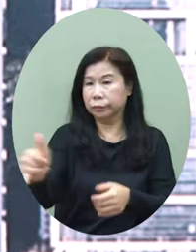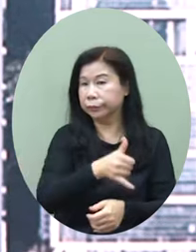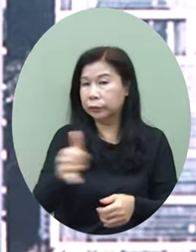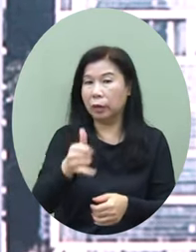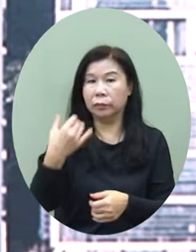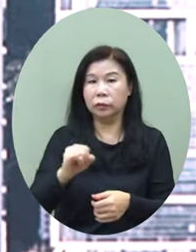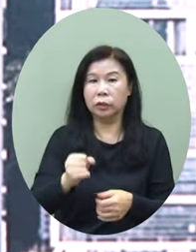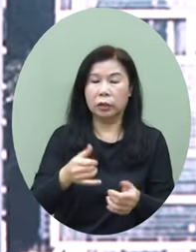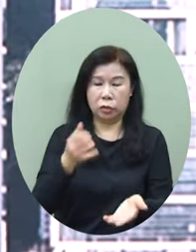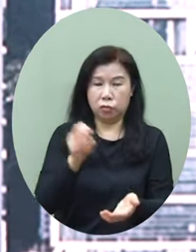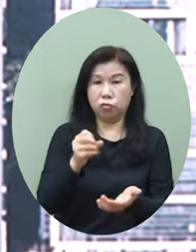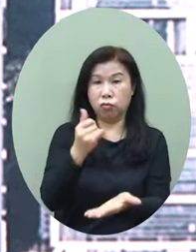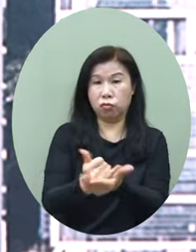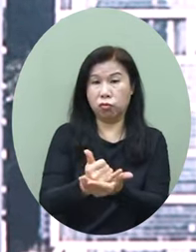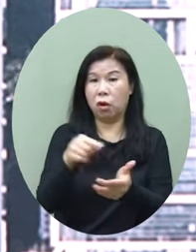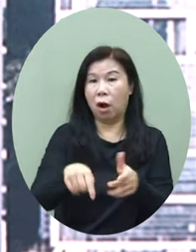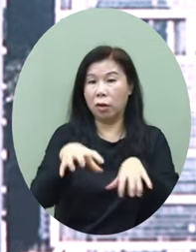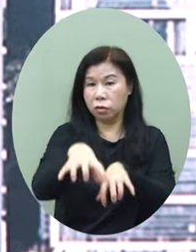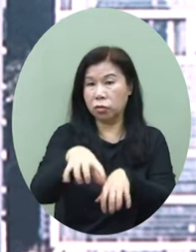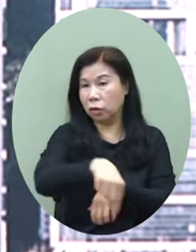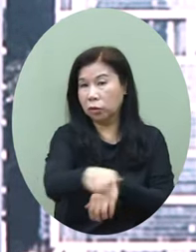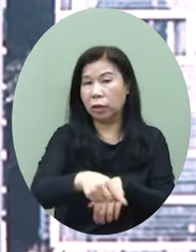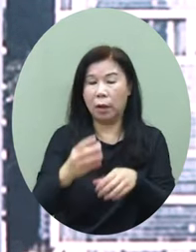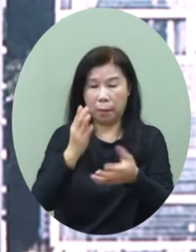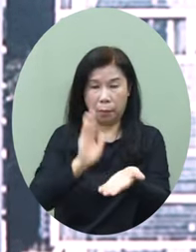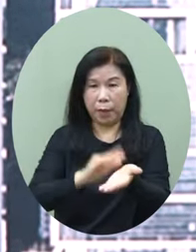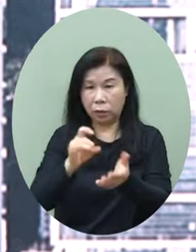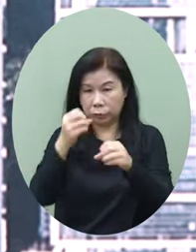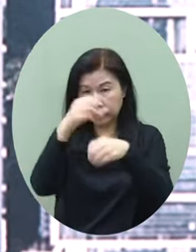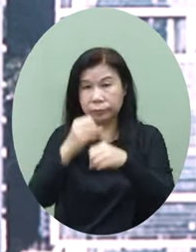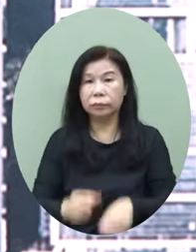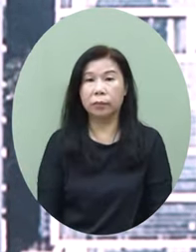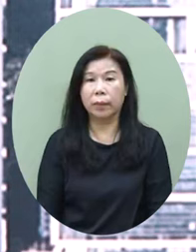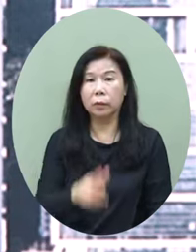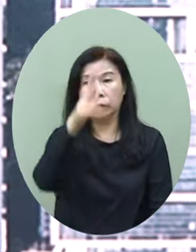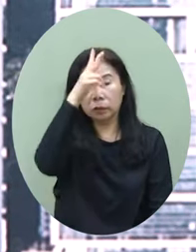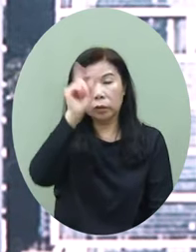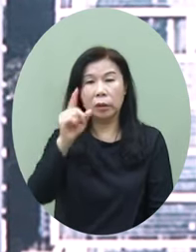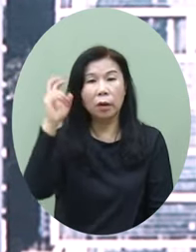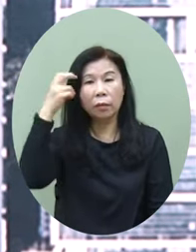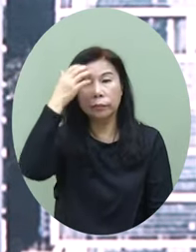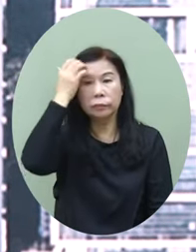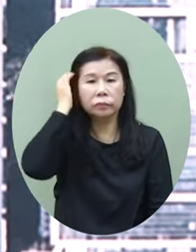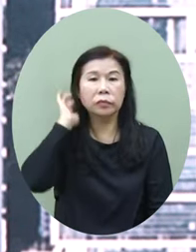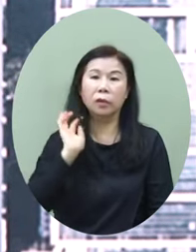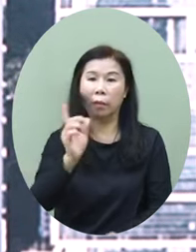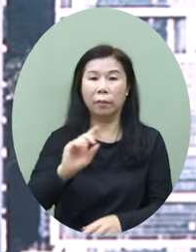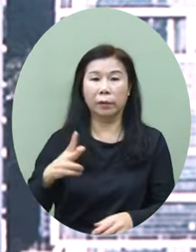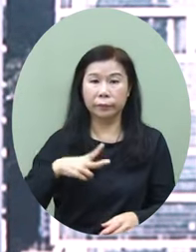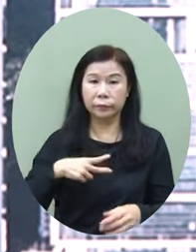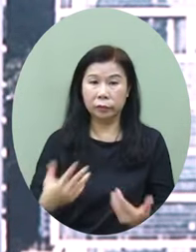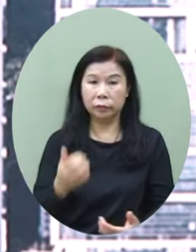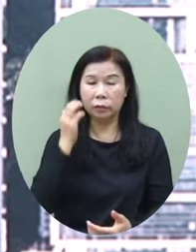區域而進行這個病毒的檢測各位會問政府怎麼考慮在什麼情形之下